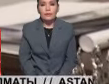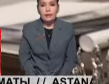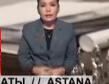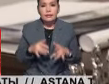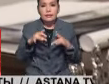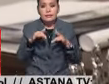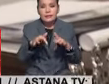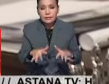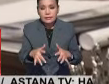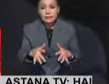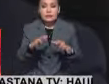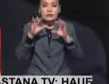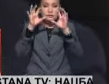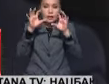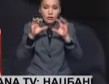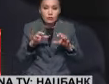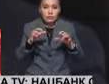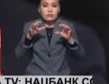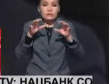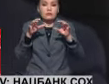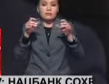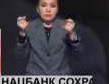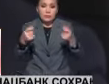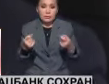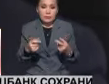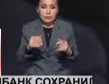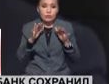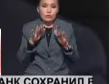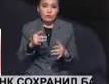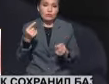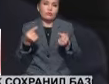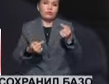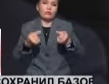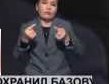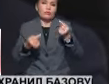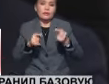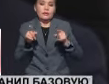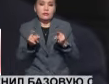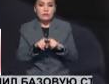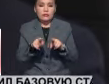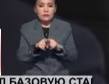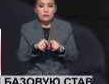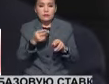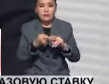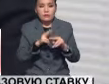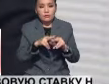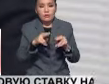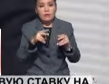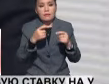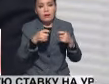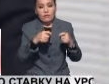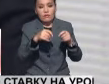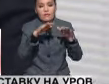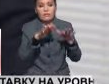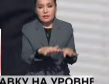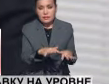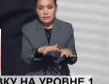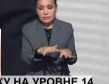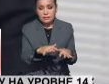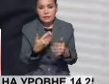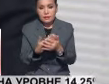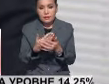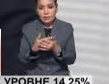Деятельность совершенно законная. Тут всего лишь идет какой-то спор за определенную торговую точку. То есть тут